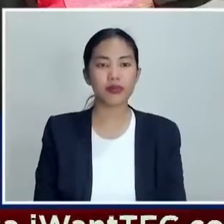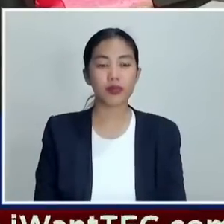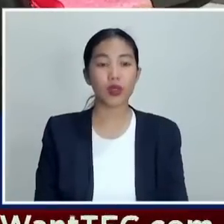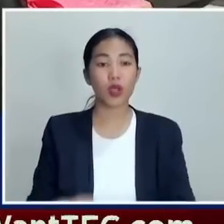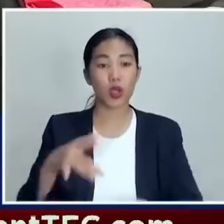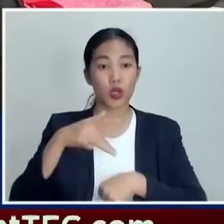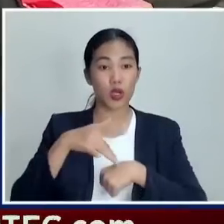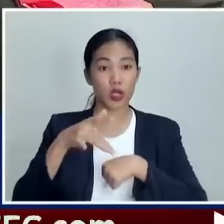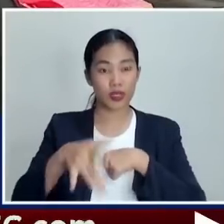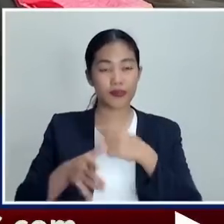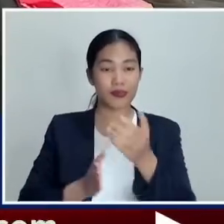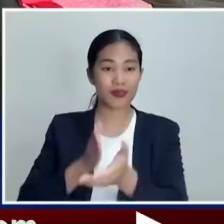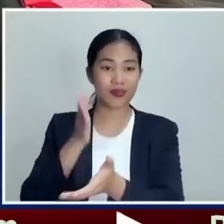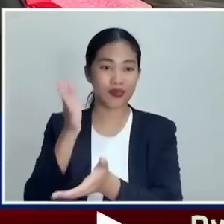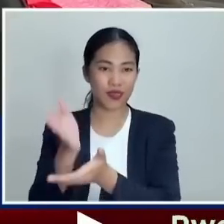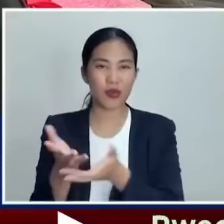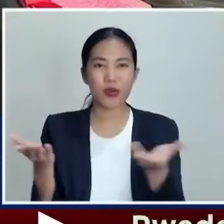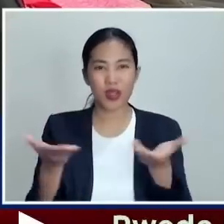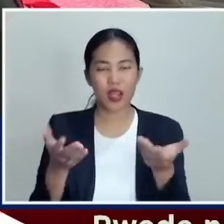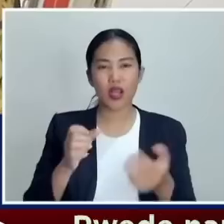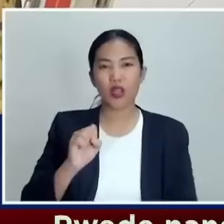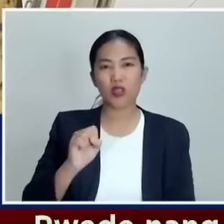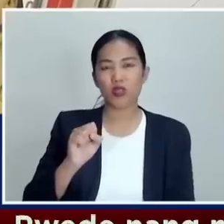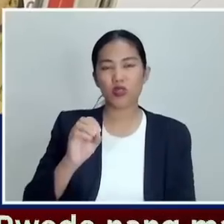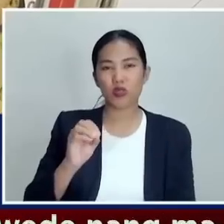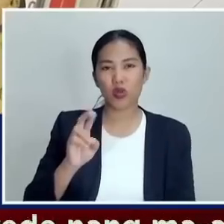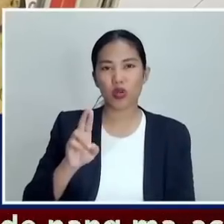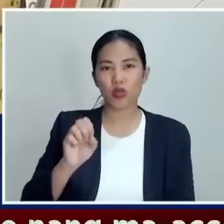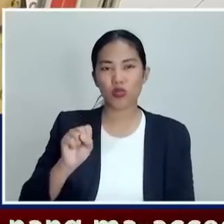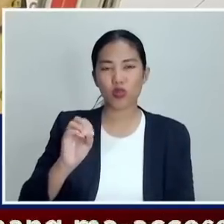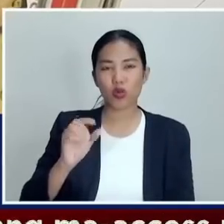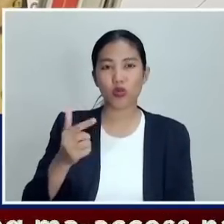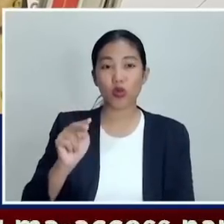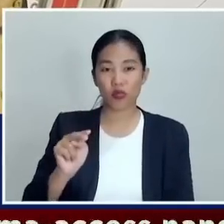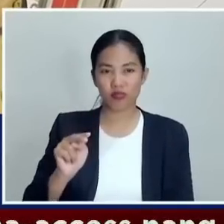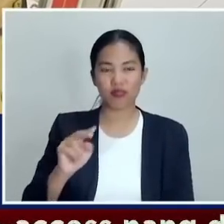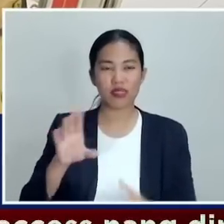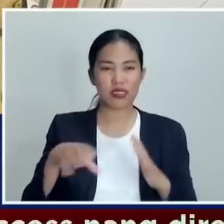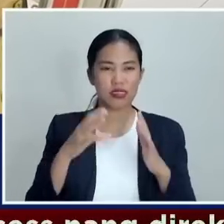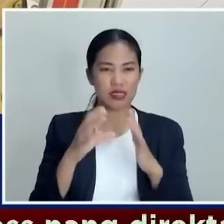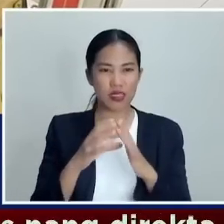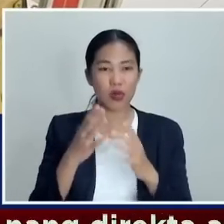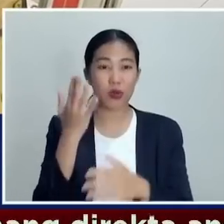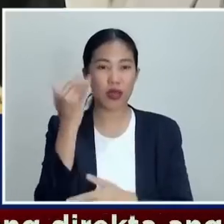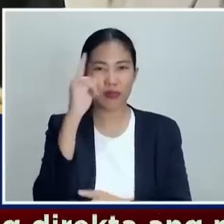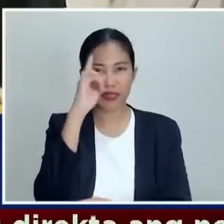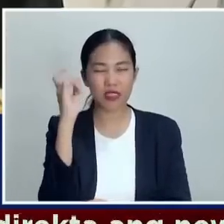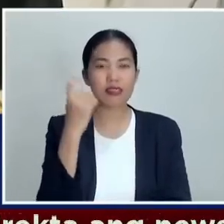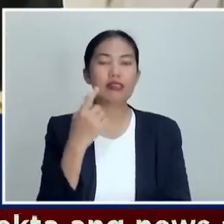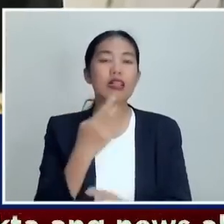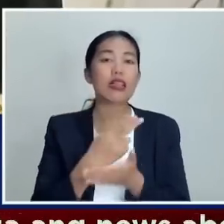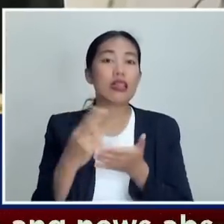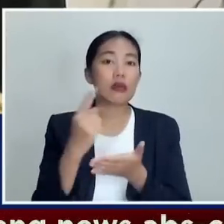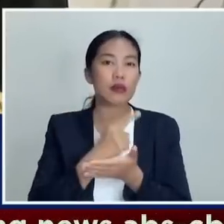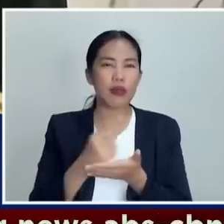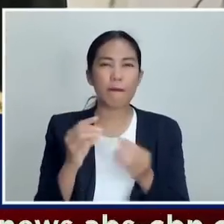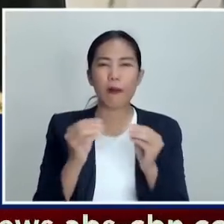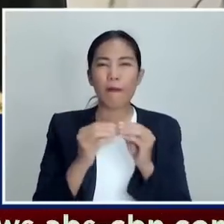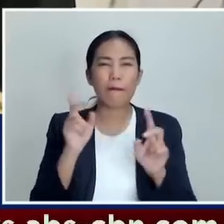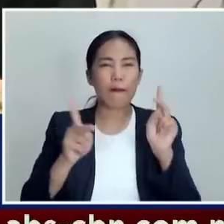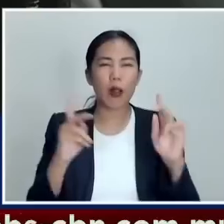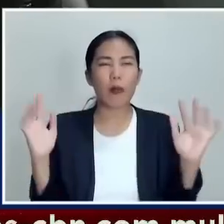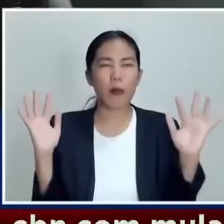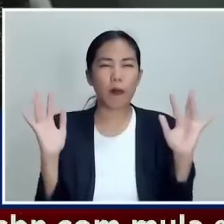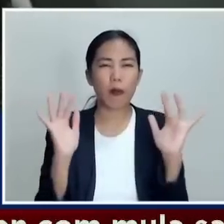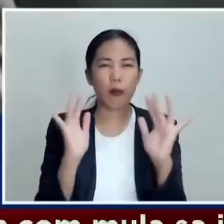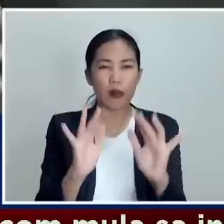sa Sorsogon City para makaiwas sa inaasahang dami ng pasahero sa Semana Santa. Kapag mas maaga kasing mag-book ng tiket,